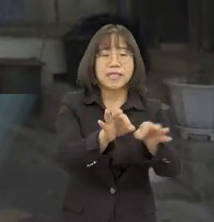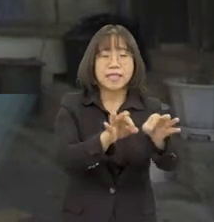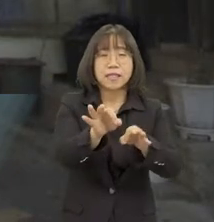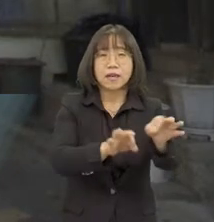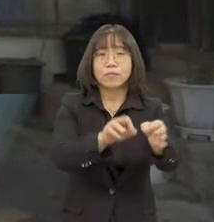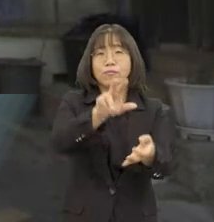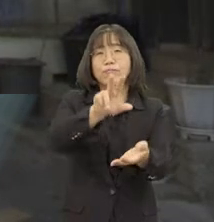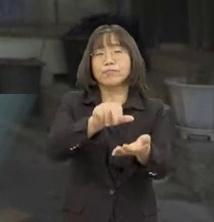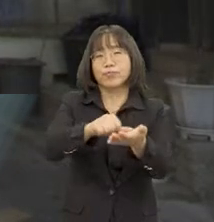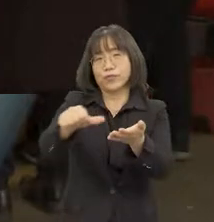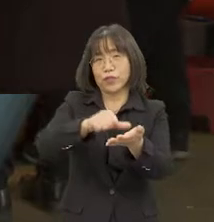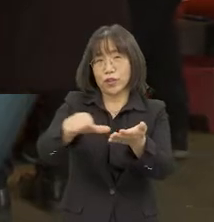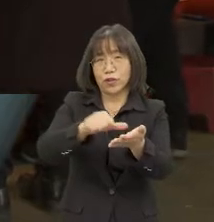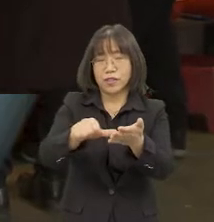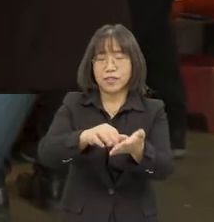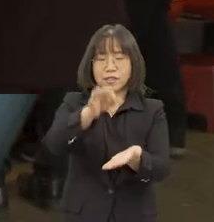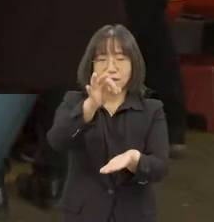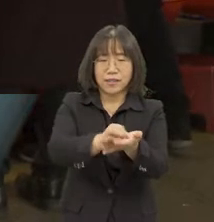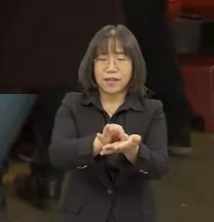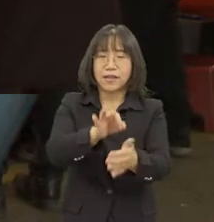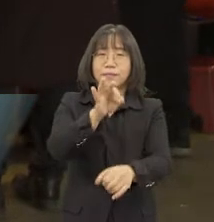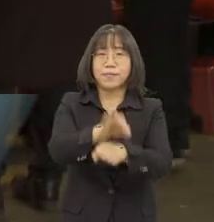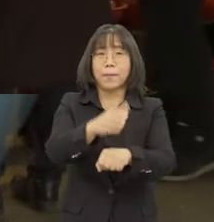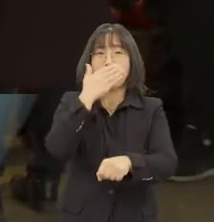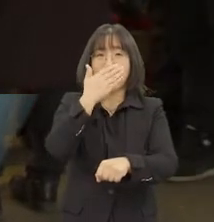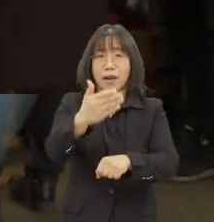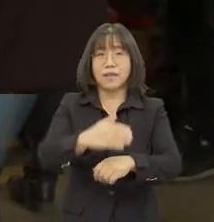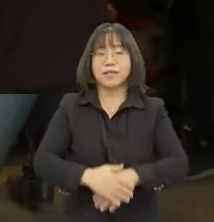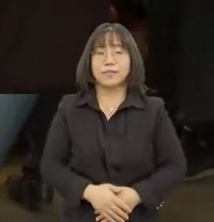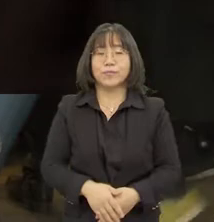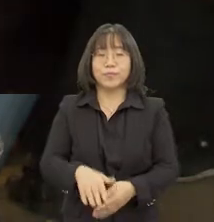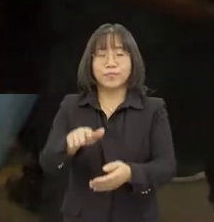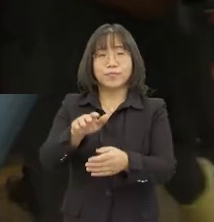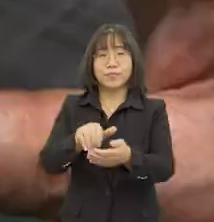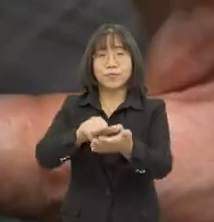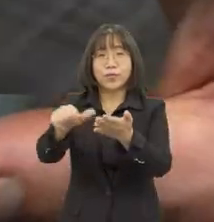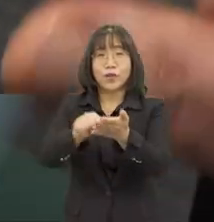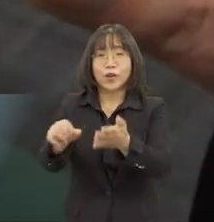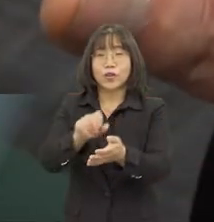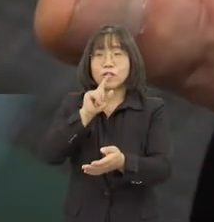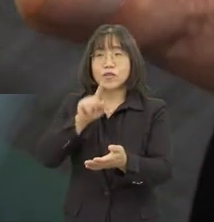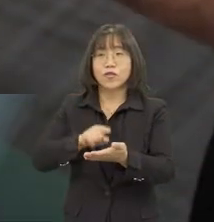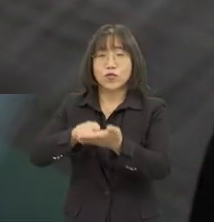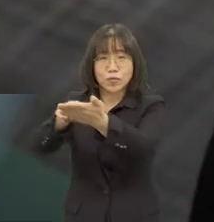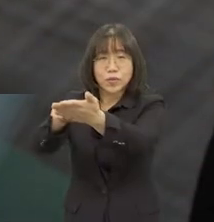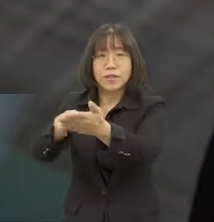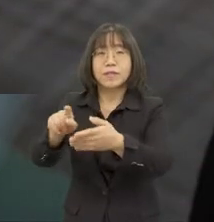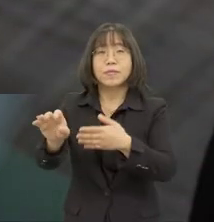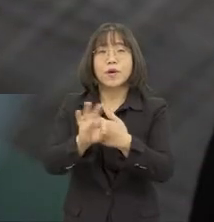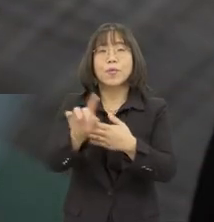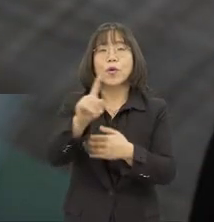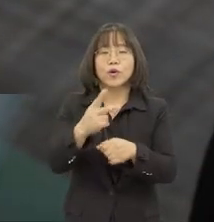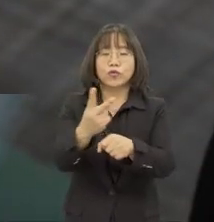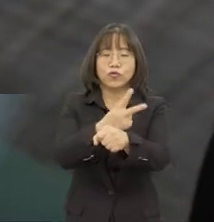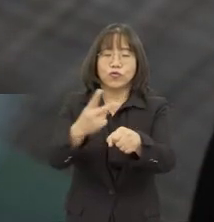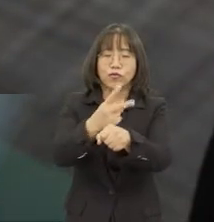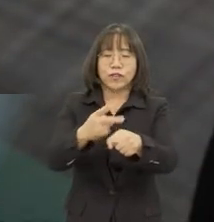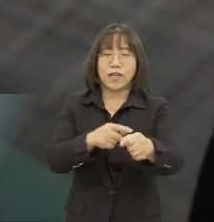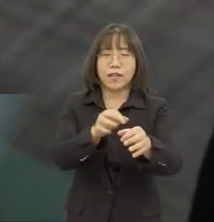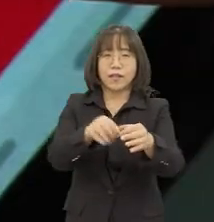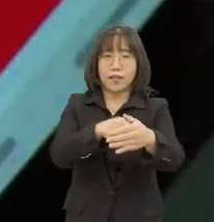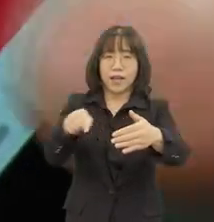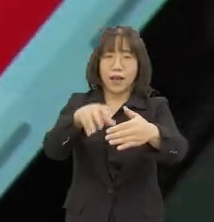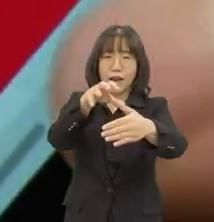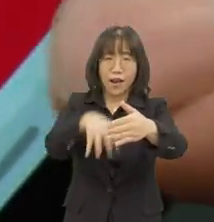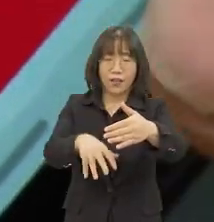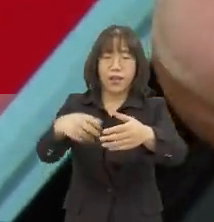까치산 시장의 신선한 물건을 저렴한 가격으로 구입할 수 있습니다. 물건을 주문하면 2시간 이내에 빠르게 배송받을